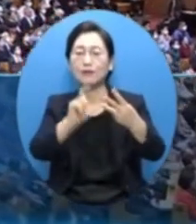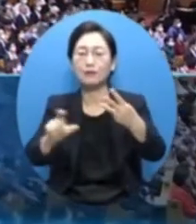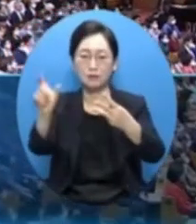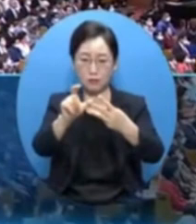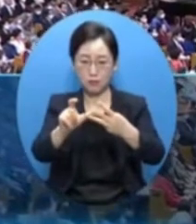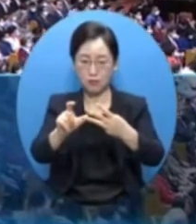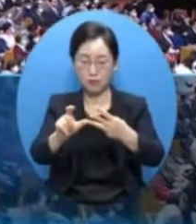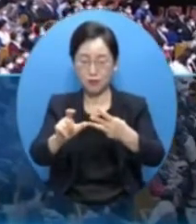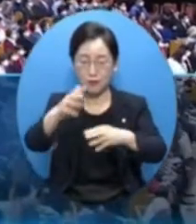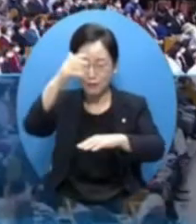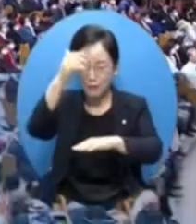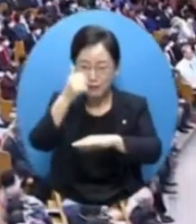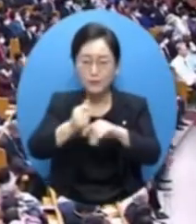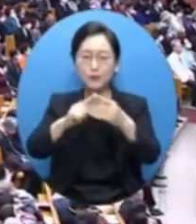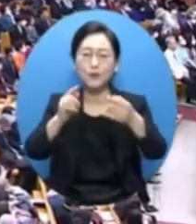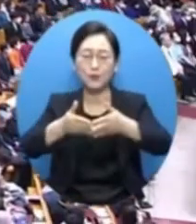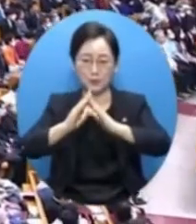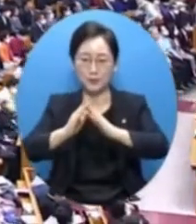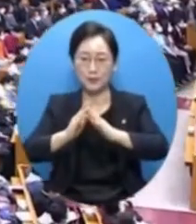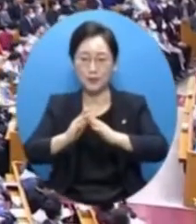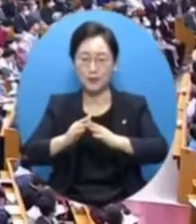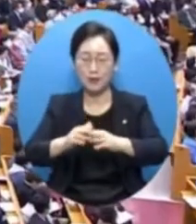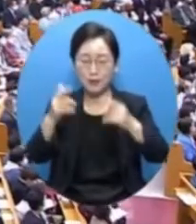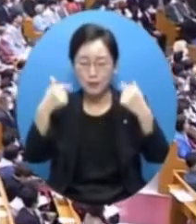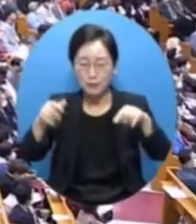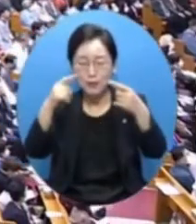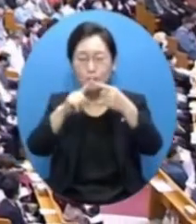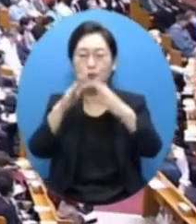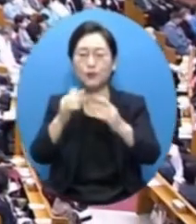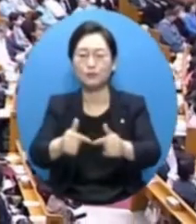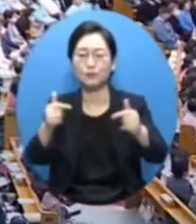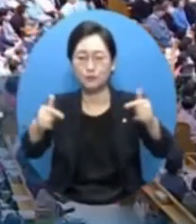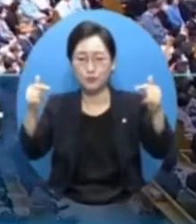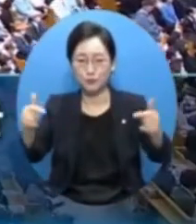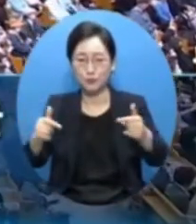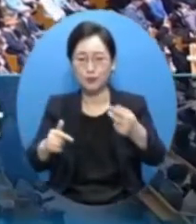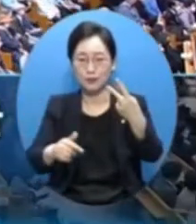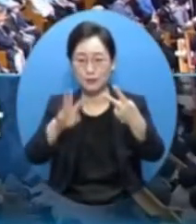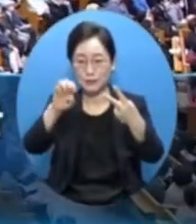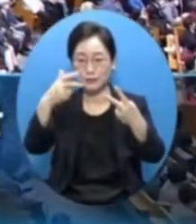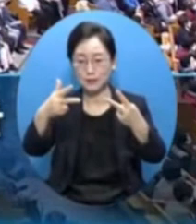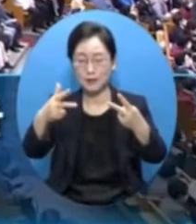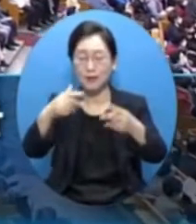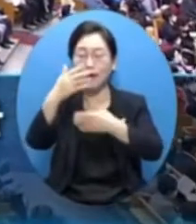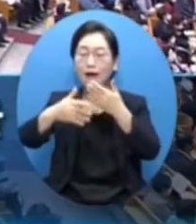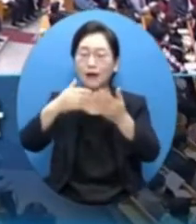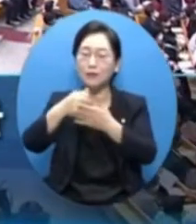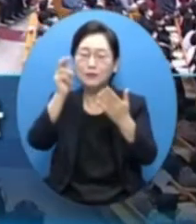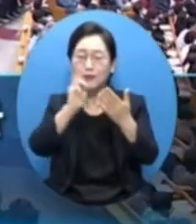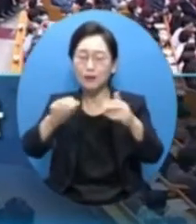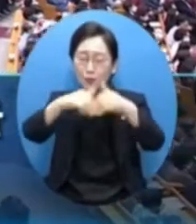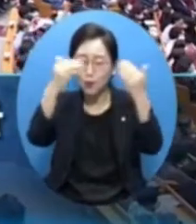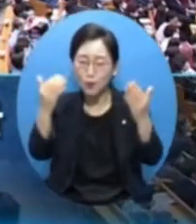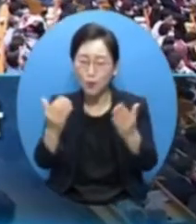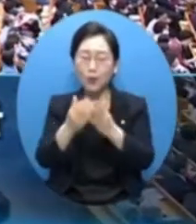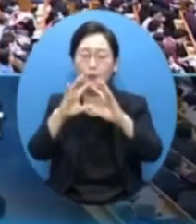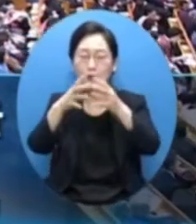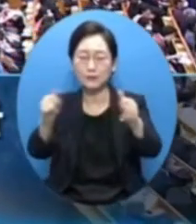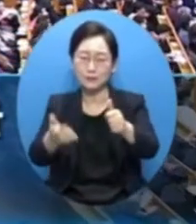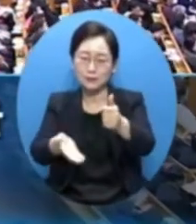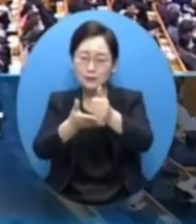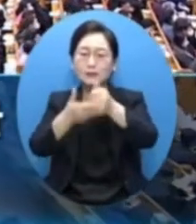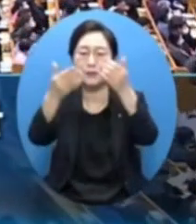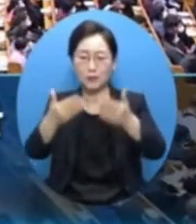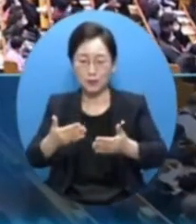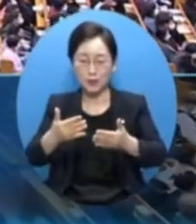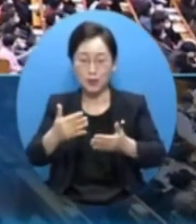탄생된 것입니다. 날마다 교회가 부흥했습니다. 2장 40절에 하나님을 찬미하며 또 온 백성에게 칭송을 받으니 주께서